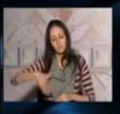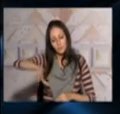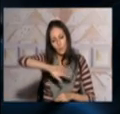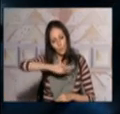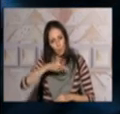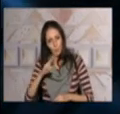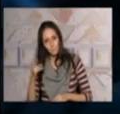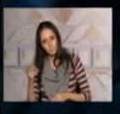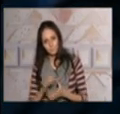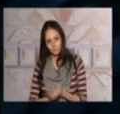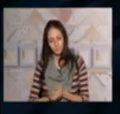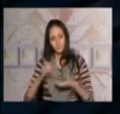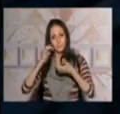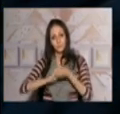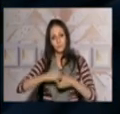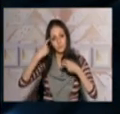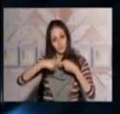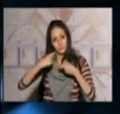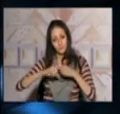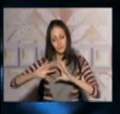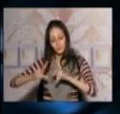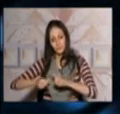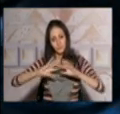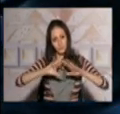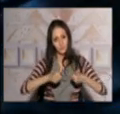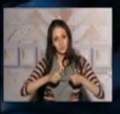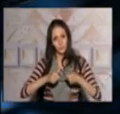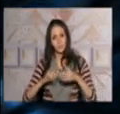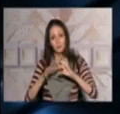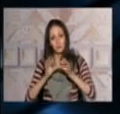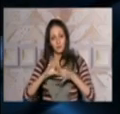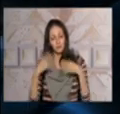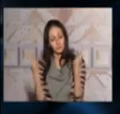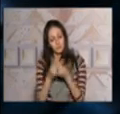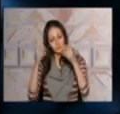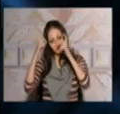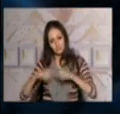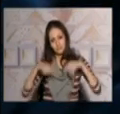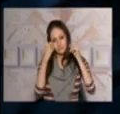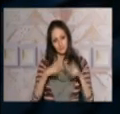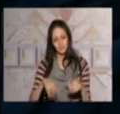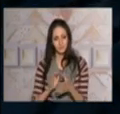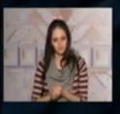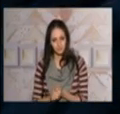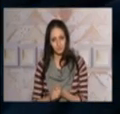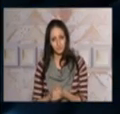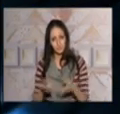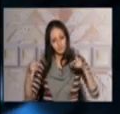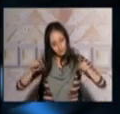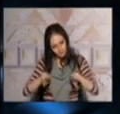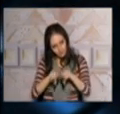على عقد دورة جديدة للجنة تطوير علاقات البلدين. أكدنا أهمية التعاون والتنسيق في